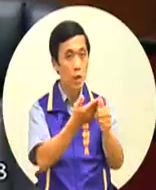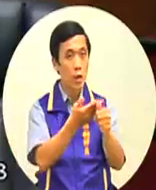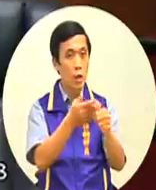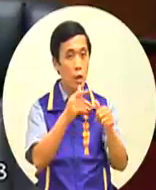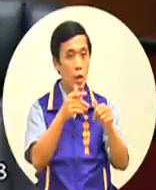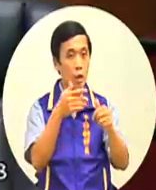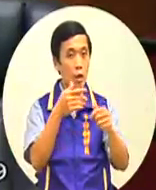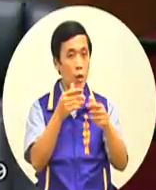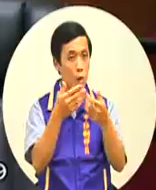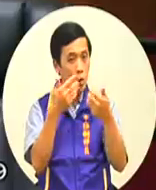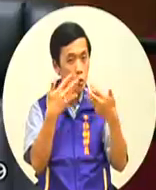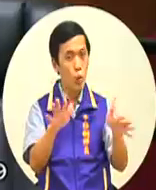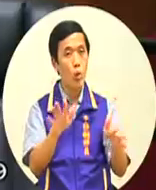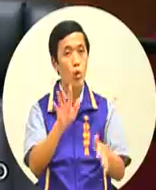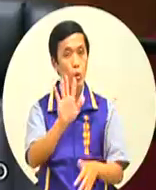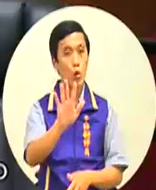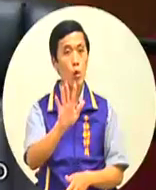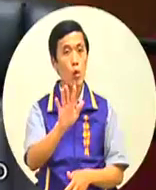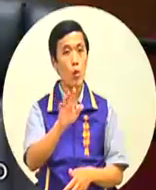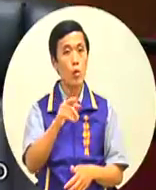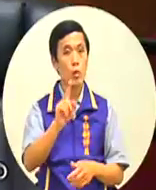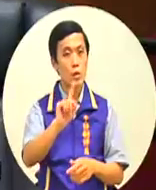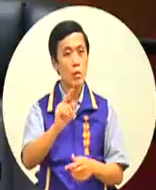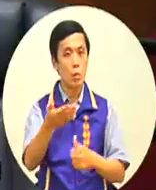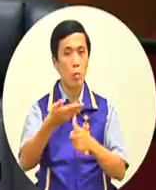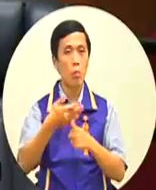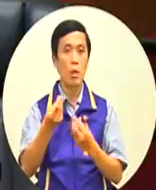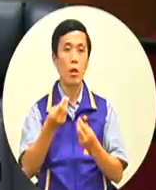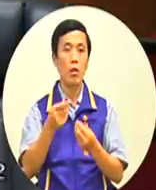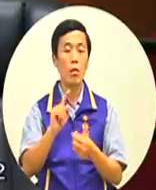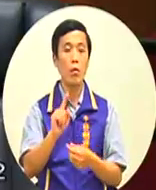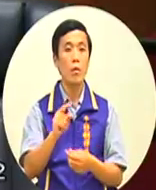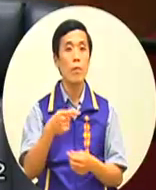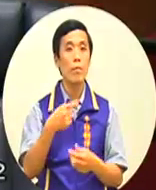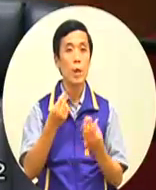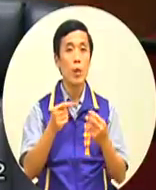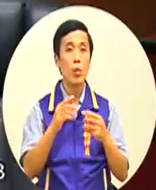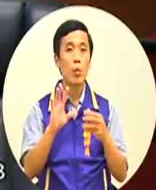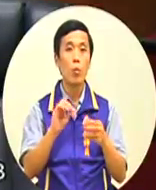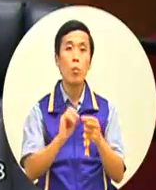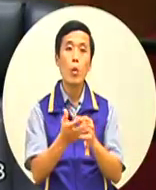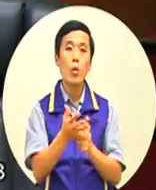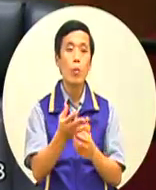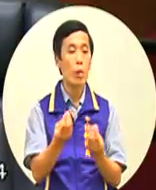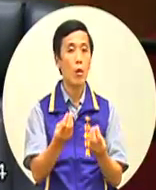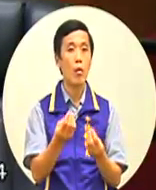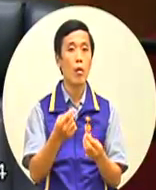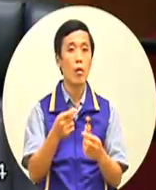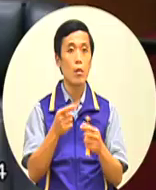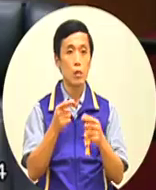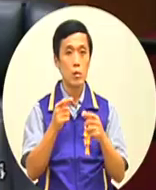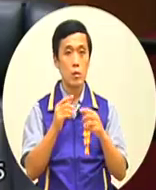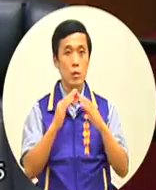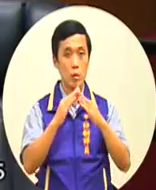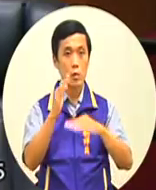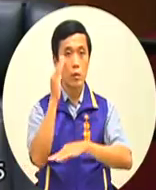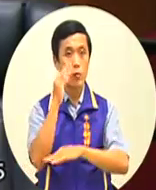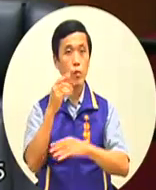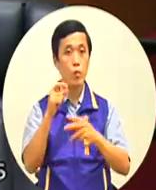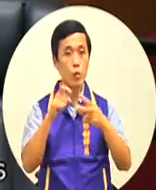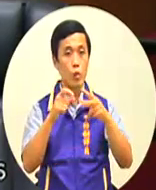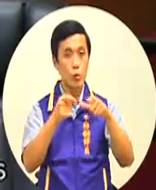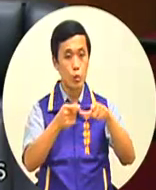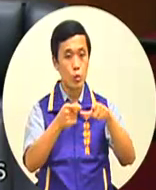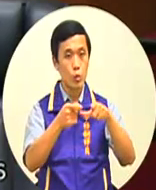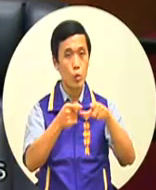么都没有看见这一个资料？为什么我们市政府、中央、公所都没有给我们一个